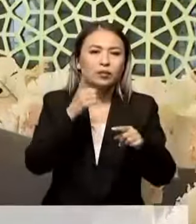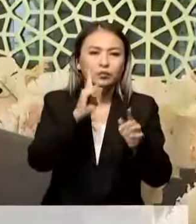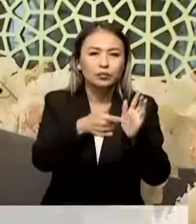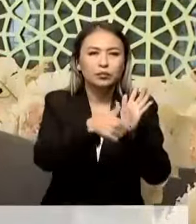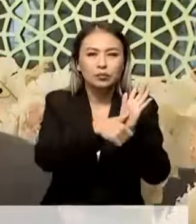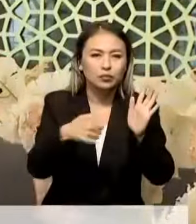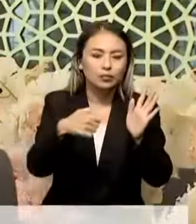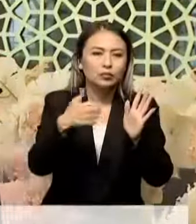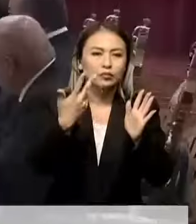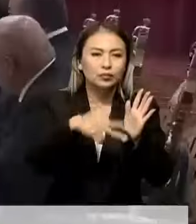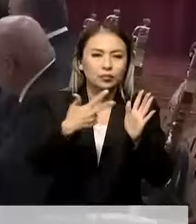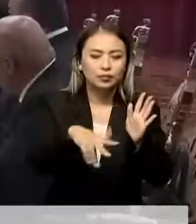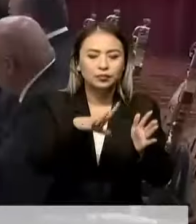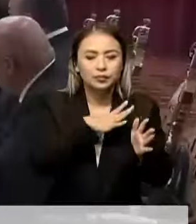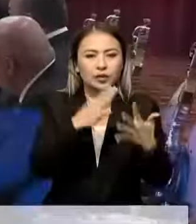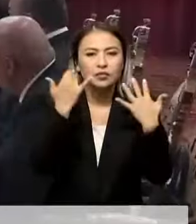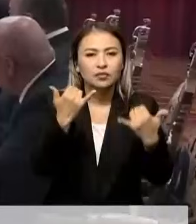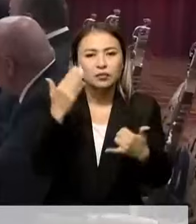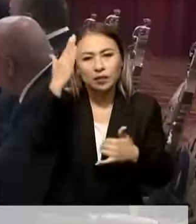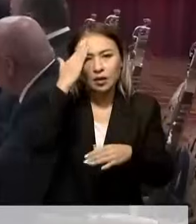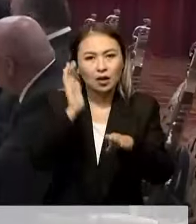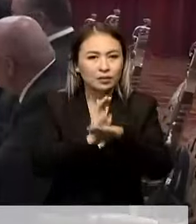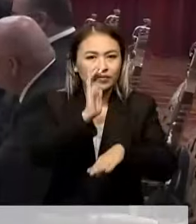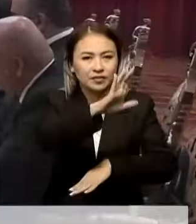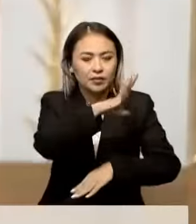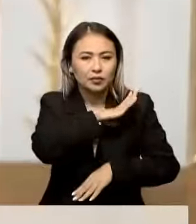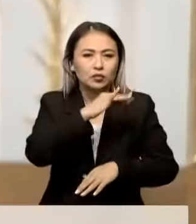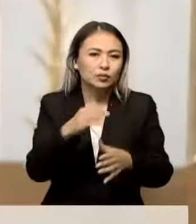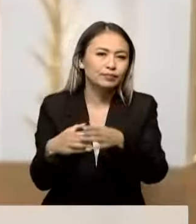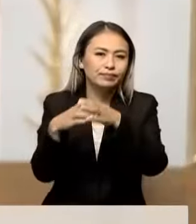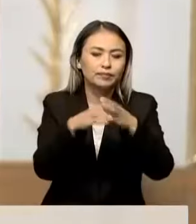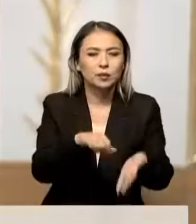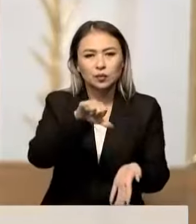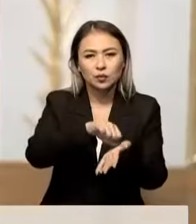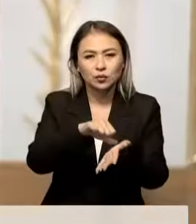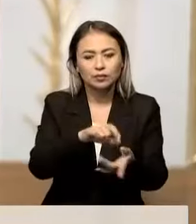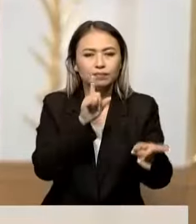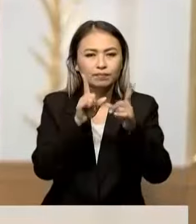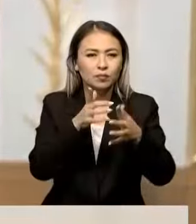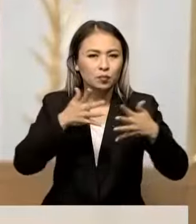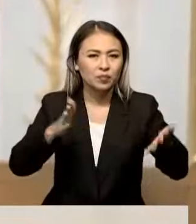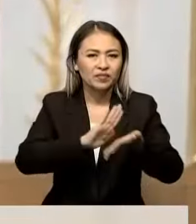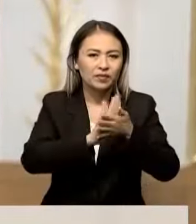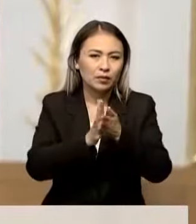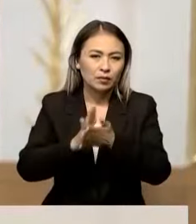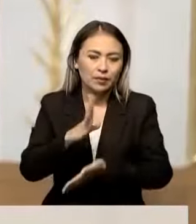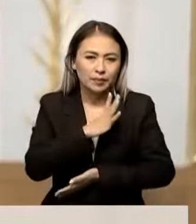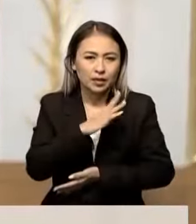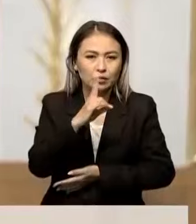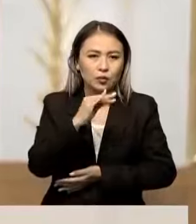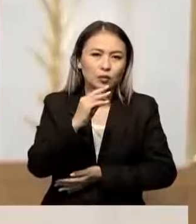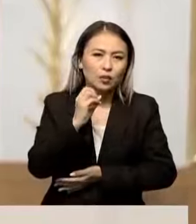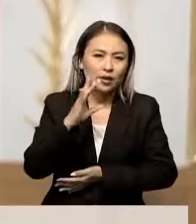мас мал жібердік. Мемлекеттердің басшылары ресми делегация мүшелерінің қатысуымен кеңейтілген құрамда келіссөз жүргізді. Қасым Жомарт